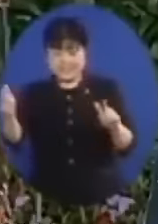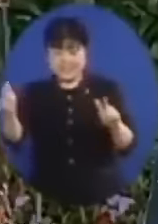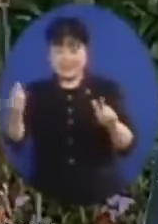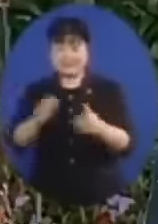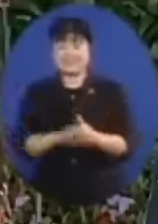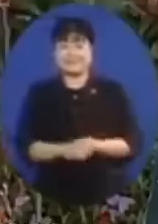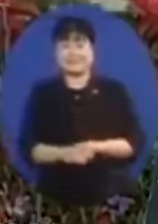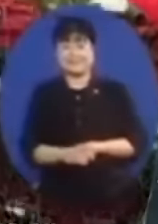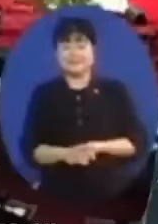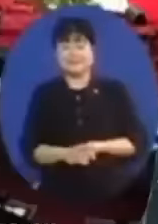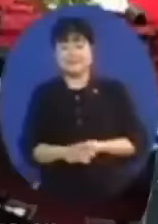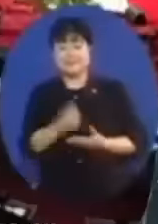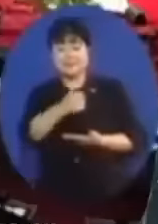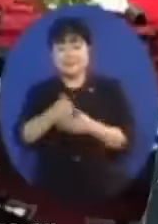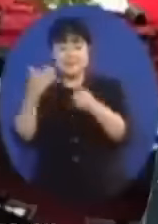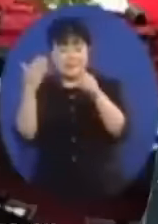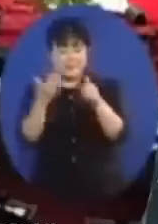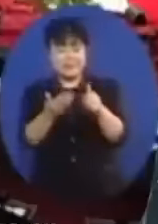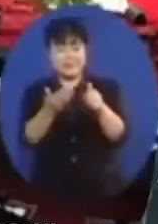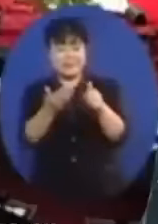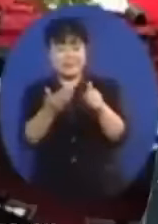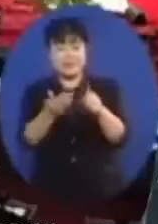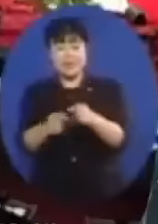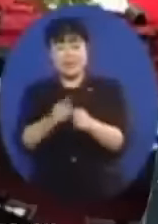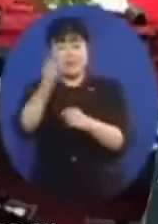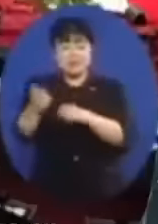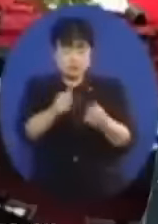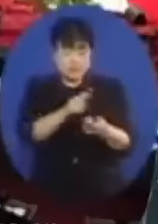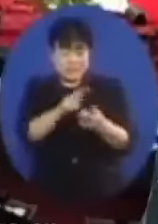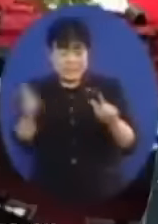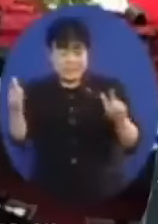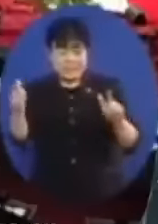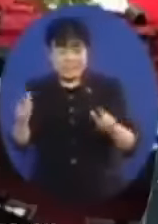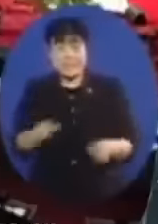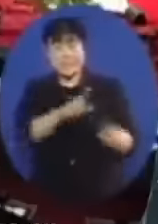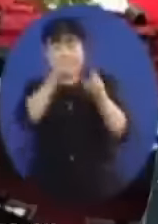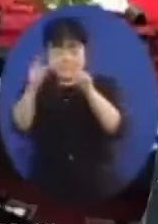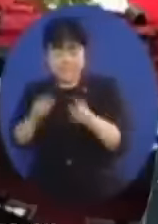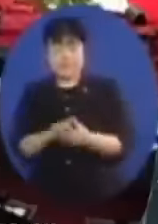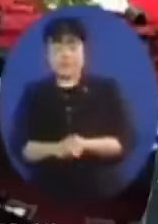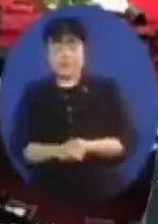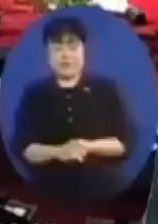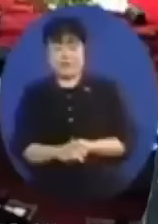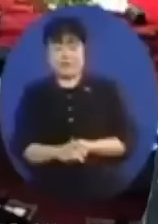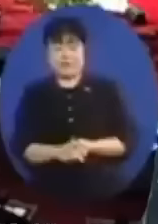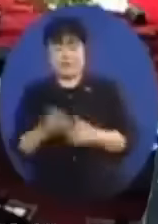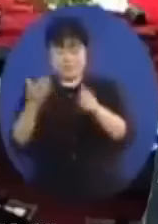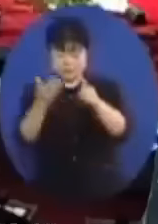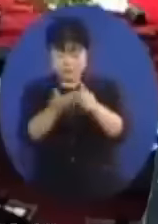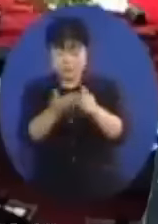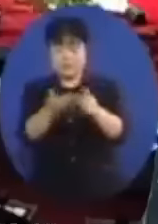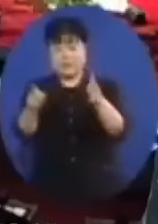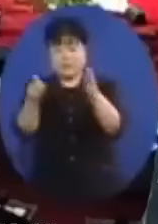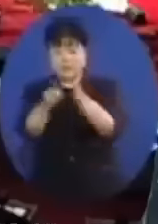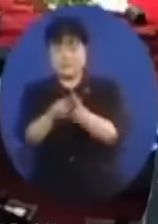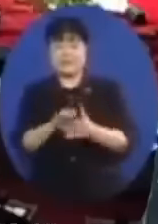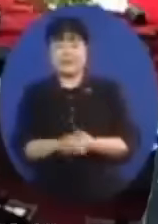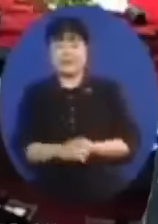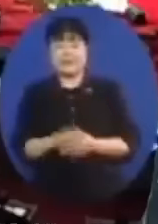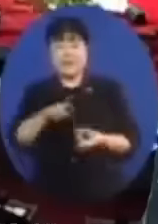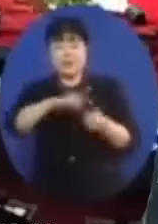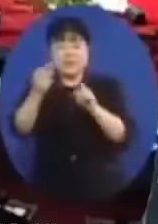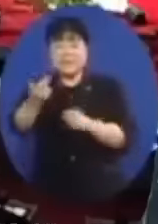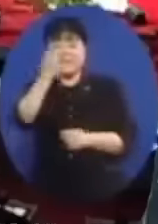아니하리라. 주님께서 우리에게 영원히 죽지 않은 삶을 허락하여 주십니다.